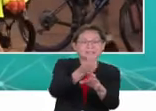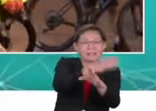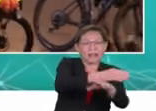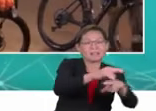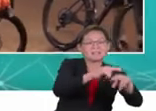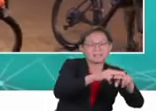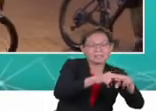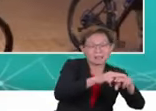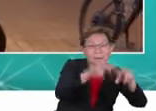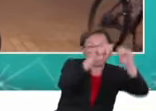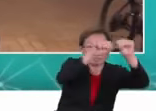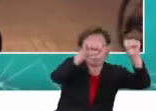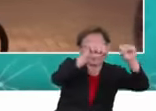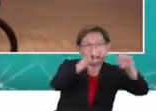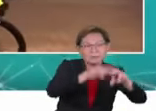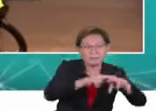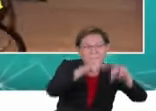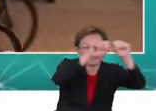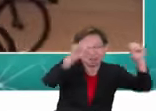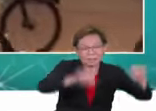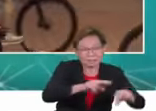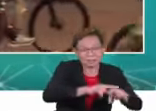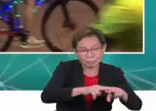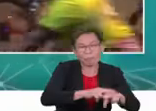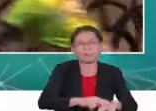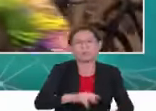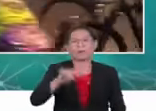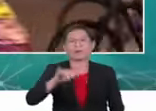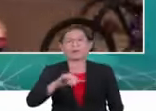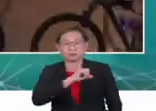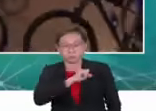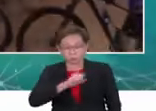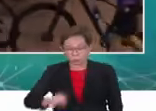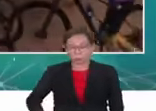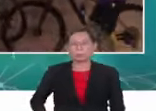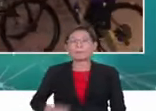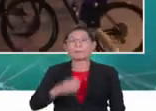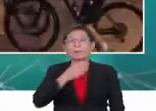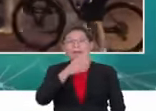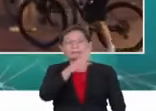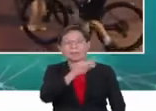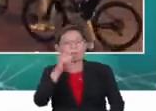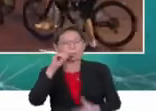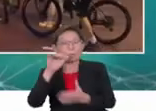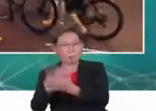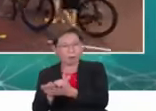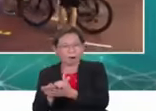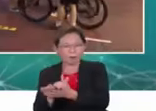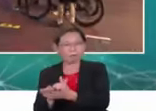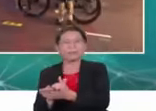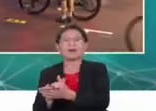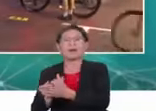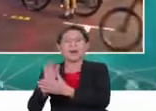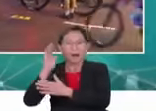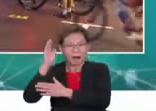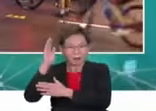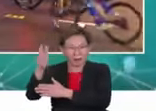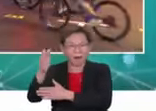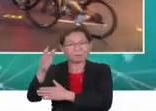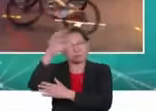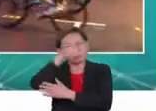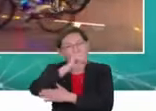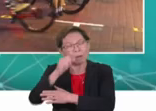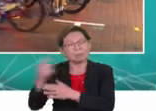Duli Yang Maha Mulia Paduka Seri Sultan Perak Darul Rizwan, Sultan Nazrin Muizzuddin Shah dan Raja Permaisuri Perak Tuanku Zara Salim